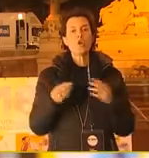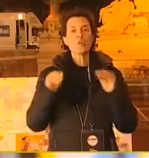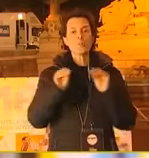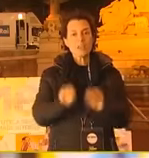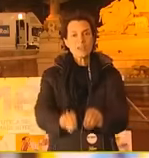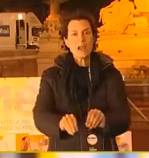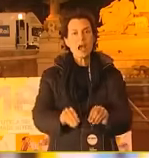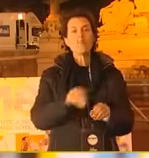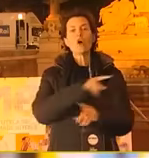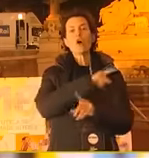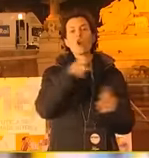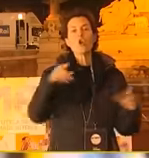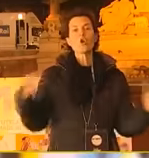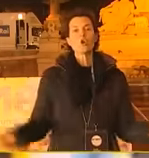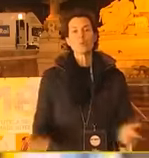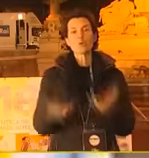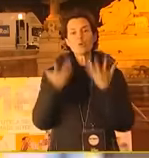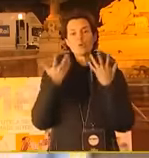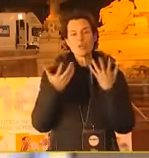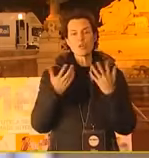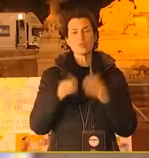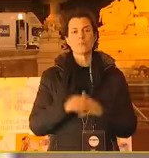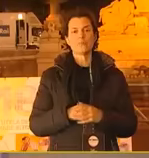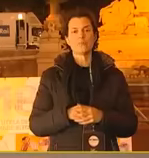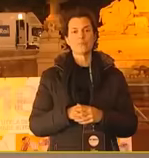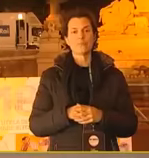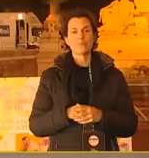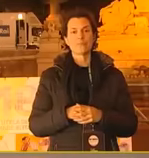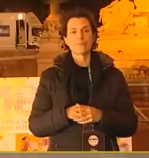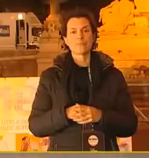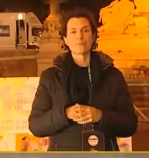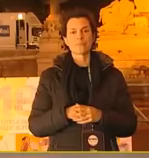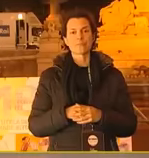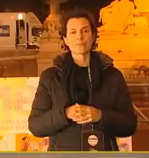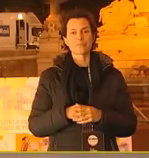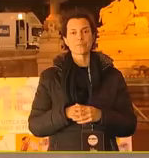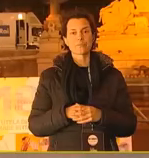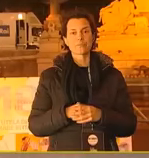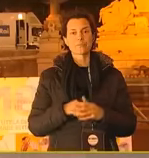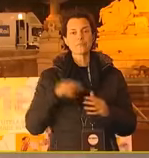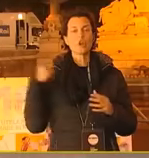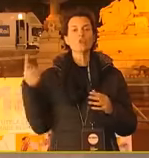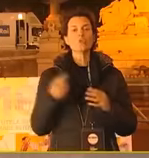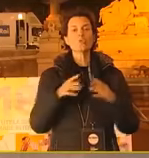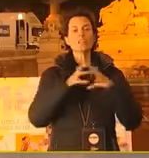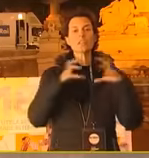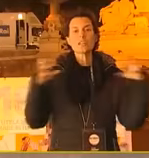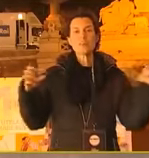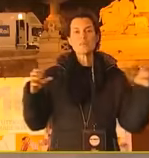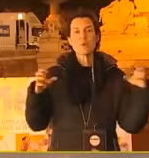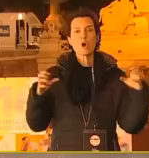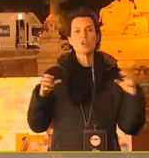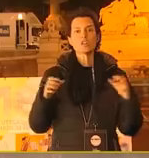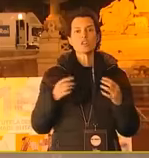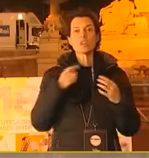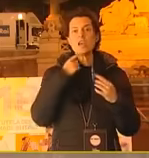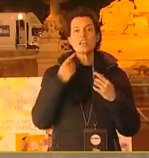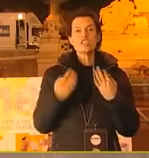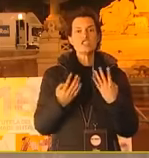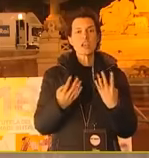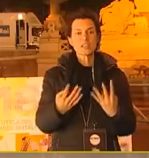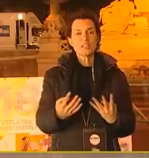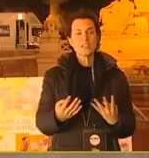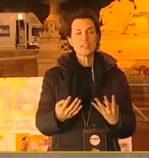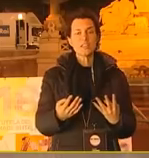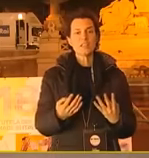Ci stanno sabotando tutti i nostri mezzi del servizio giardini che sono già esigui. E io vi ricordo che sul